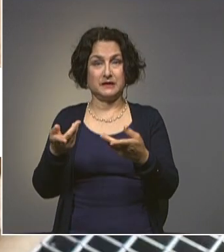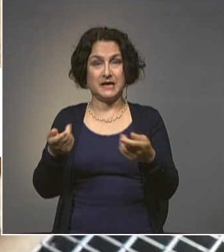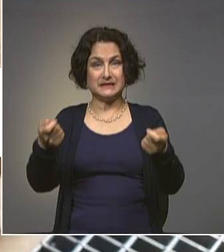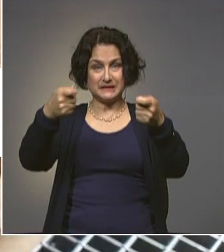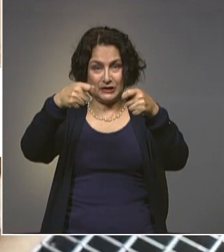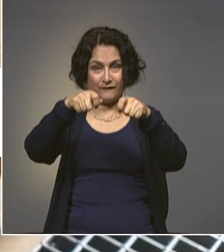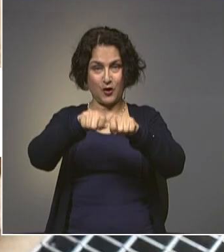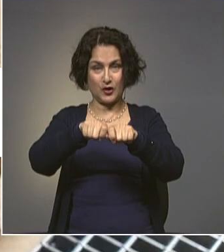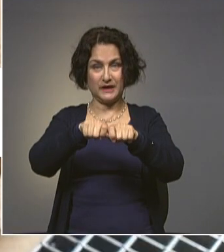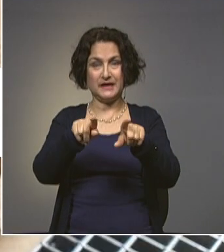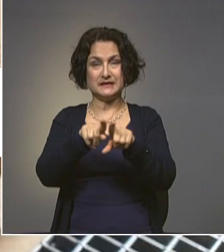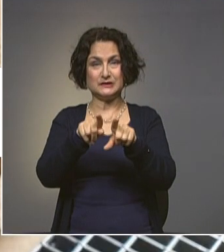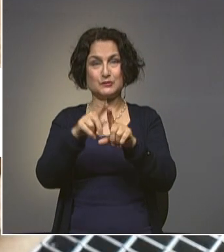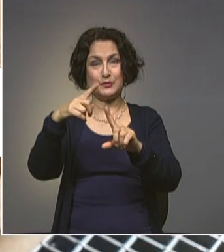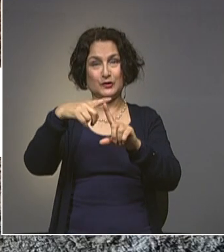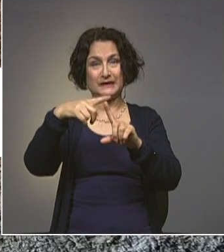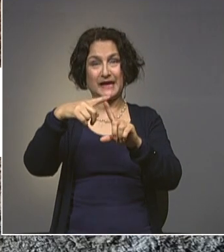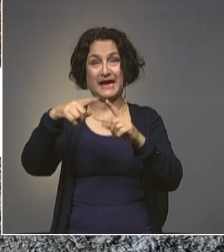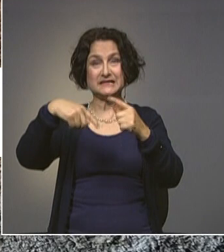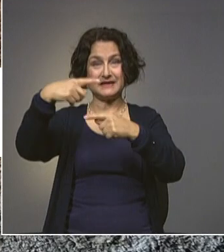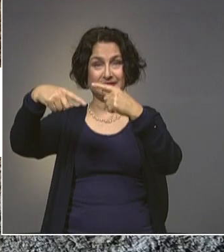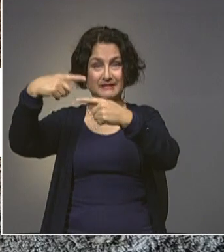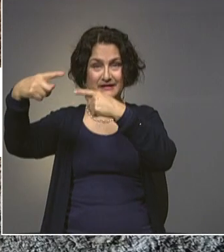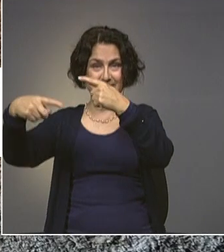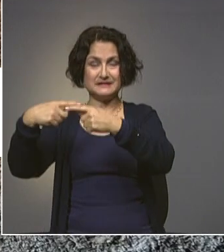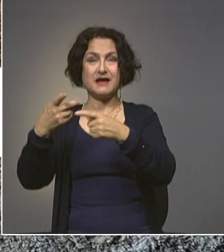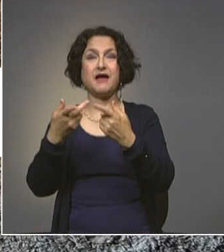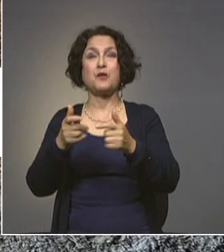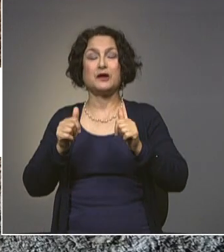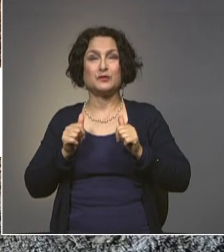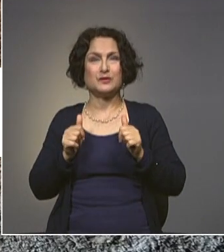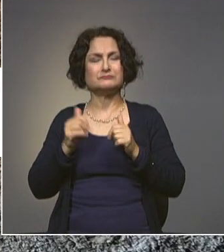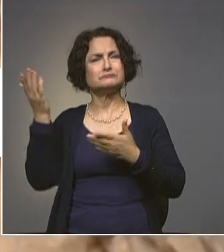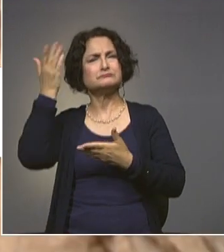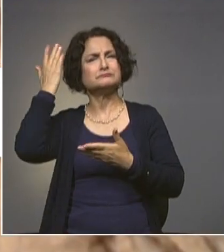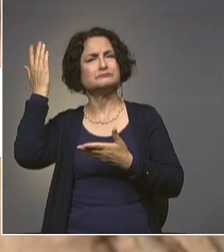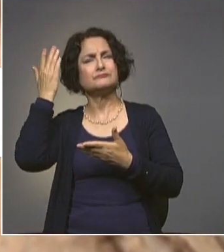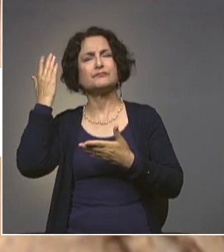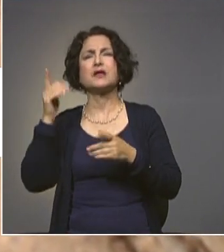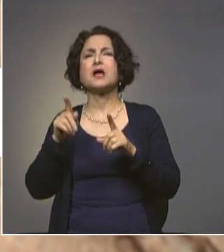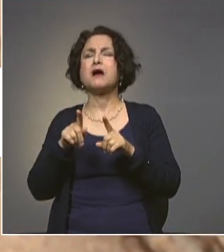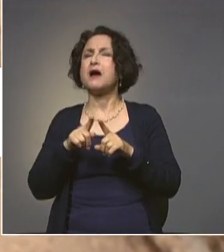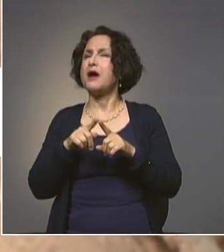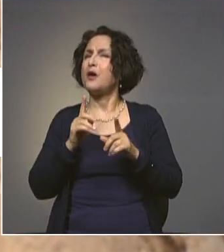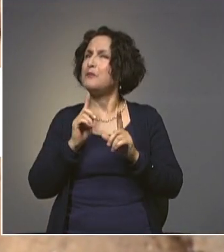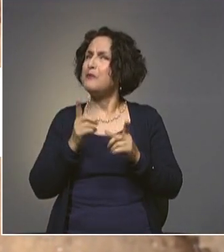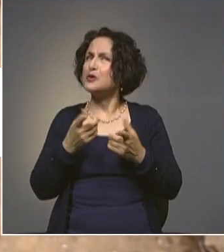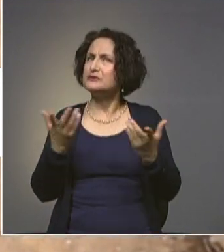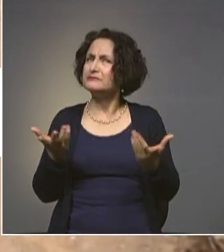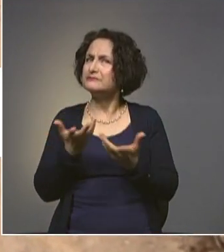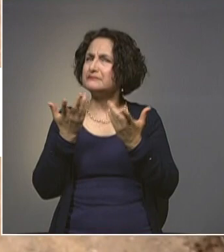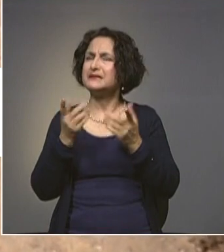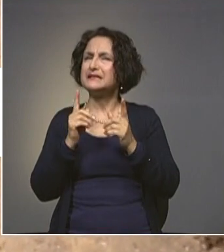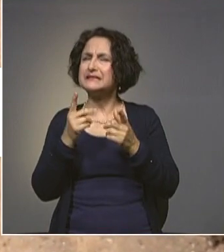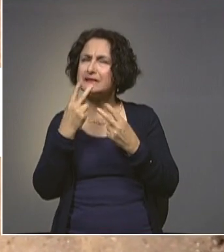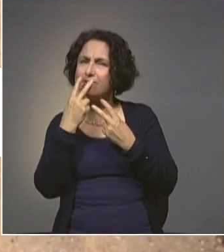каменна врата според тракийската традиция, която за съжаление е била разбита в древността. Все още обаче могат да се видят